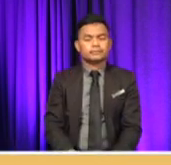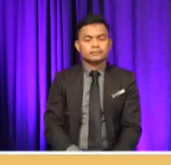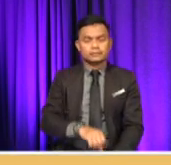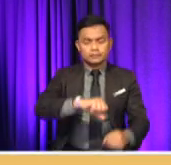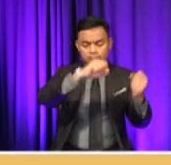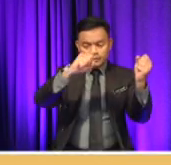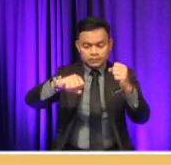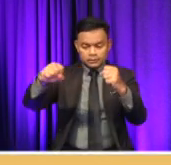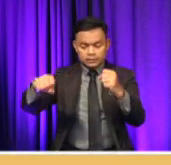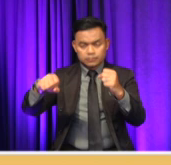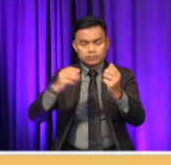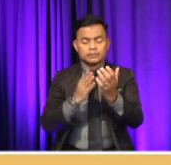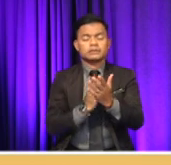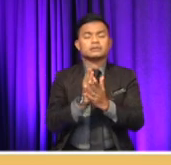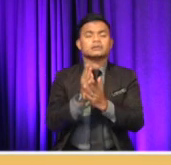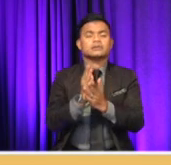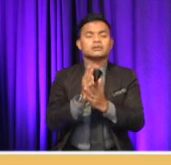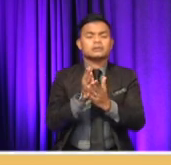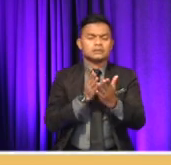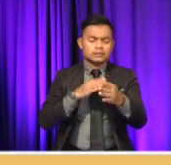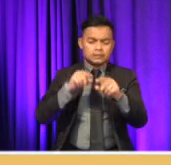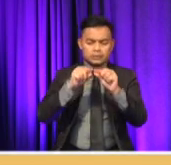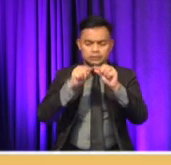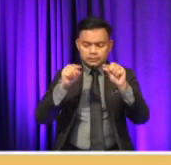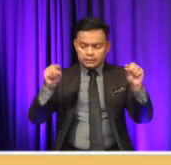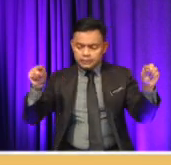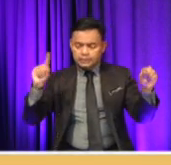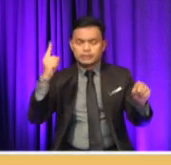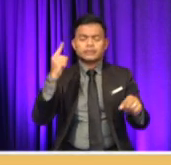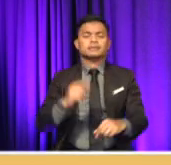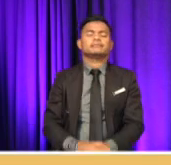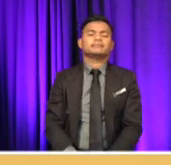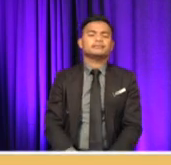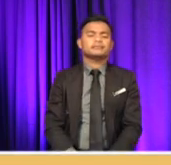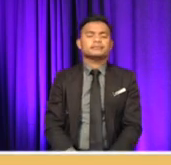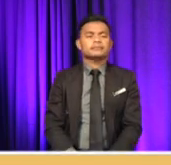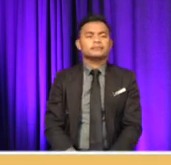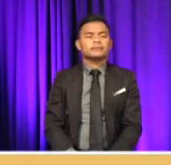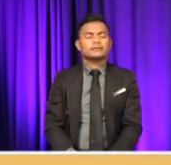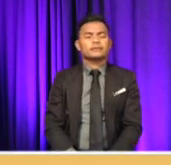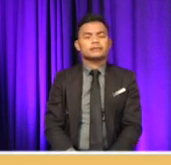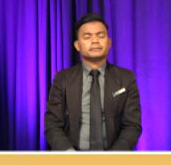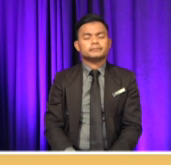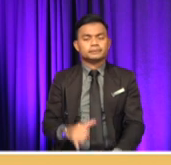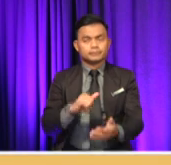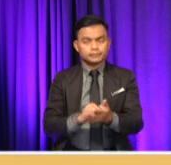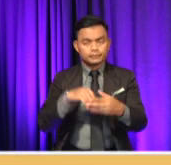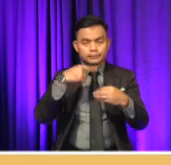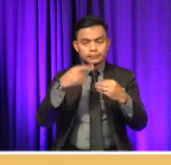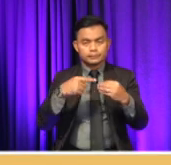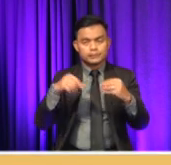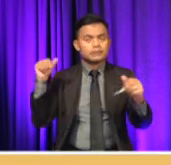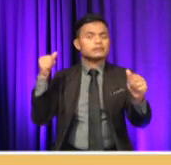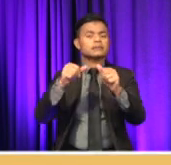dia Strike dia mendaftar saja Oke ini gelombang arus terus oke oke itu tentang arus kita tengok